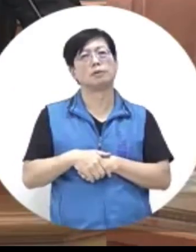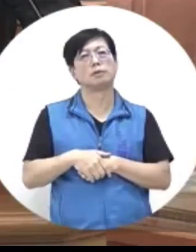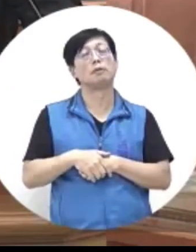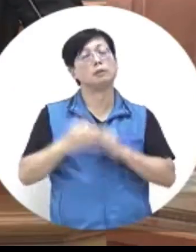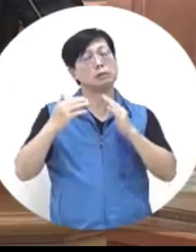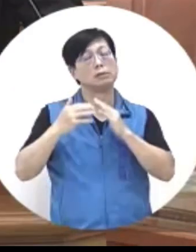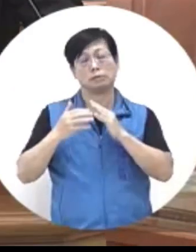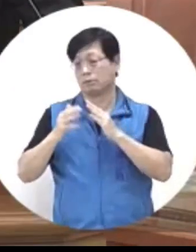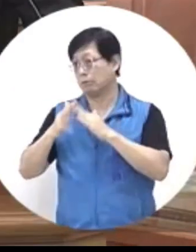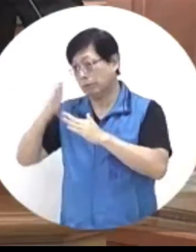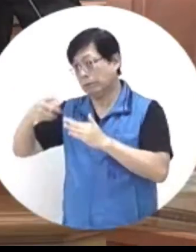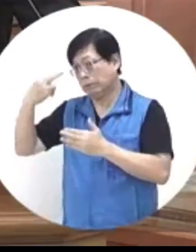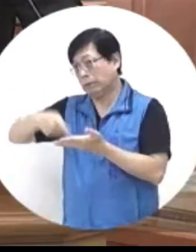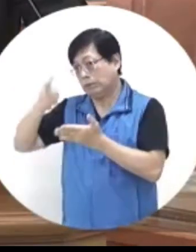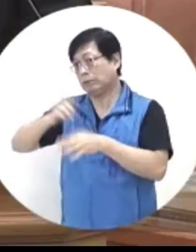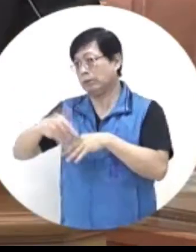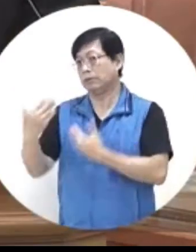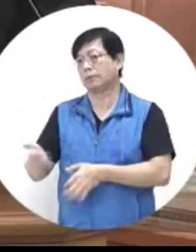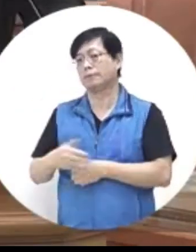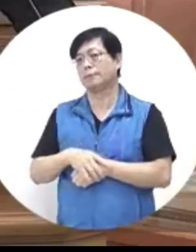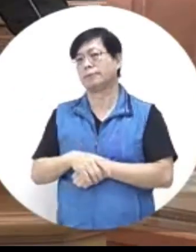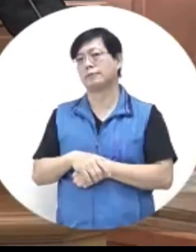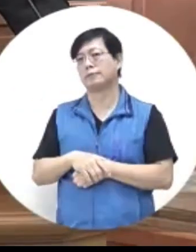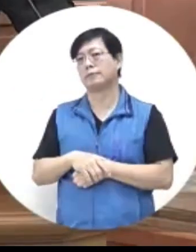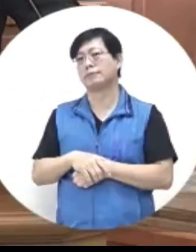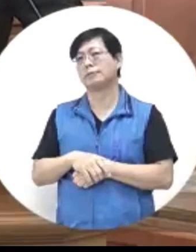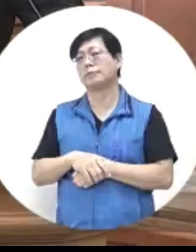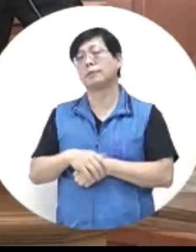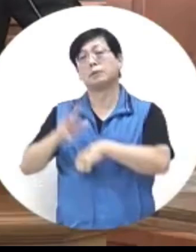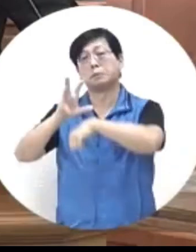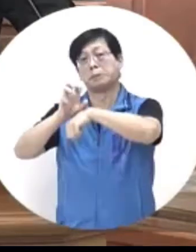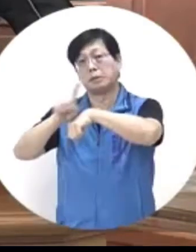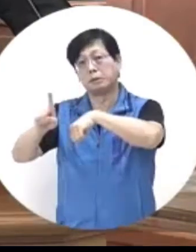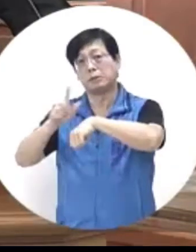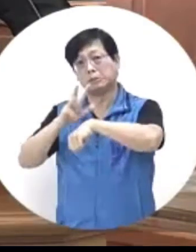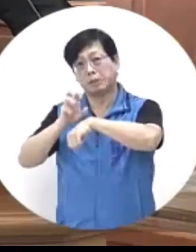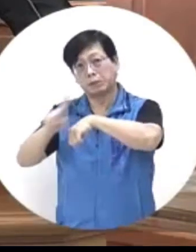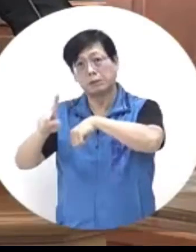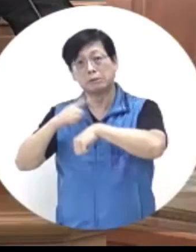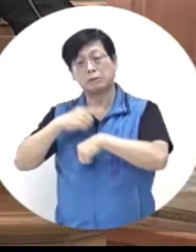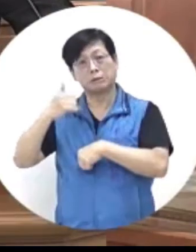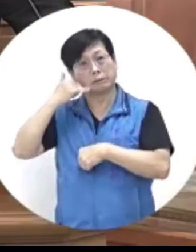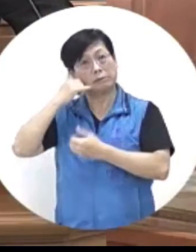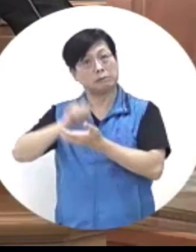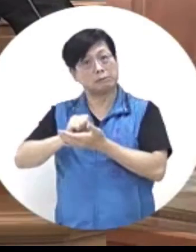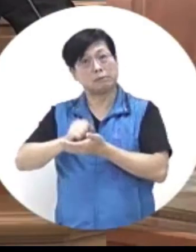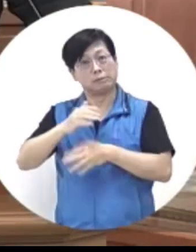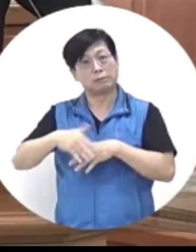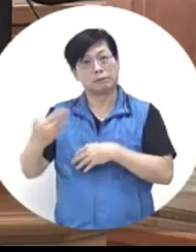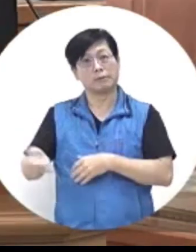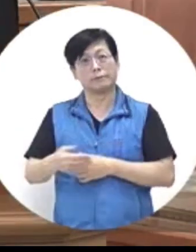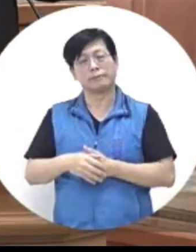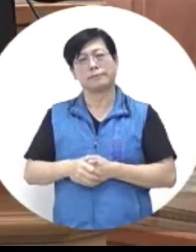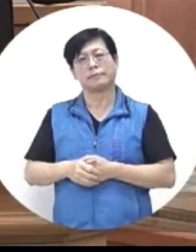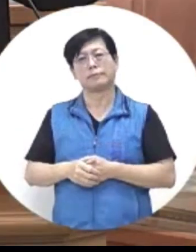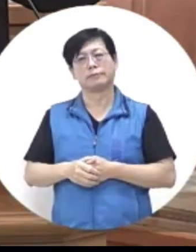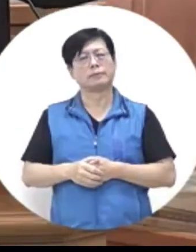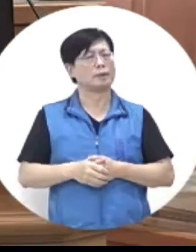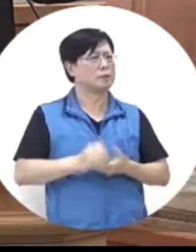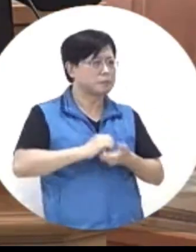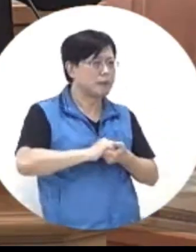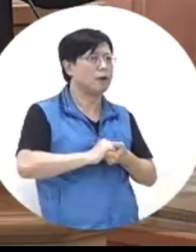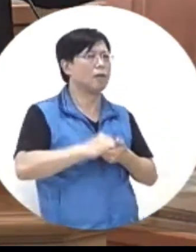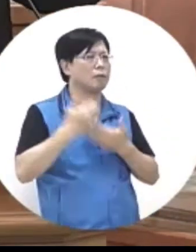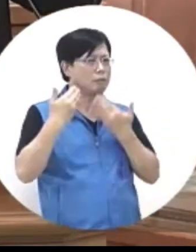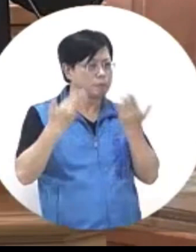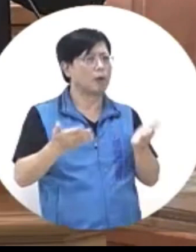长。再一次， 会啊，相关资料我们都会给啊。 二十一分钟前 跟他说明， 对不对？ 因为一定要给